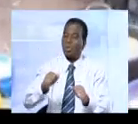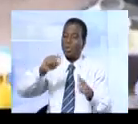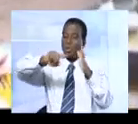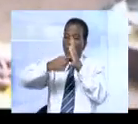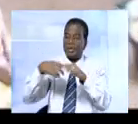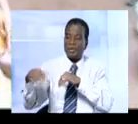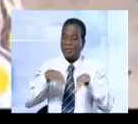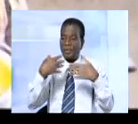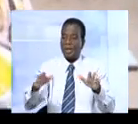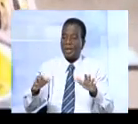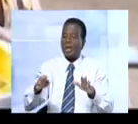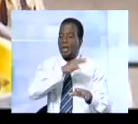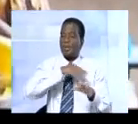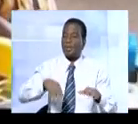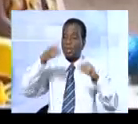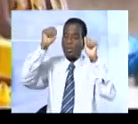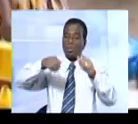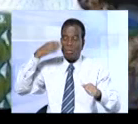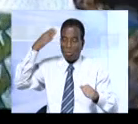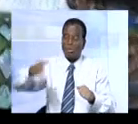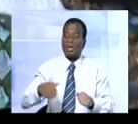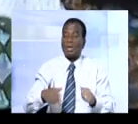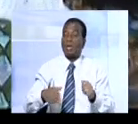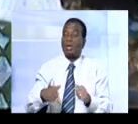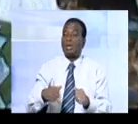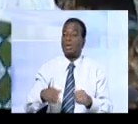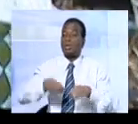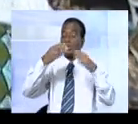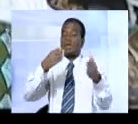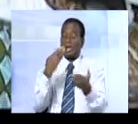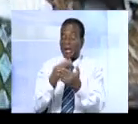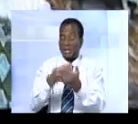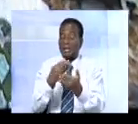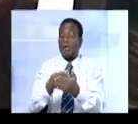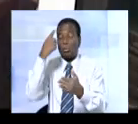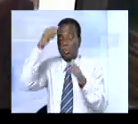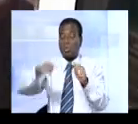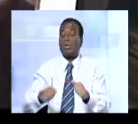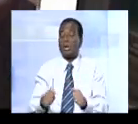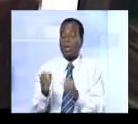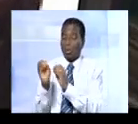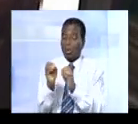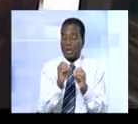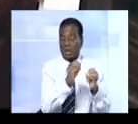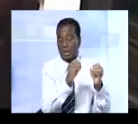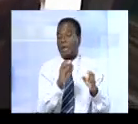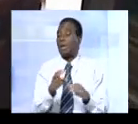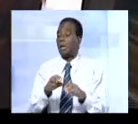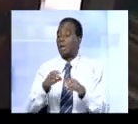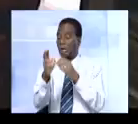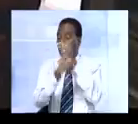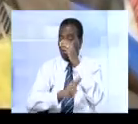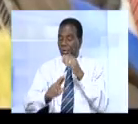cela fait, la mairie pourra booster ses recettes qui sont actuellement d'environ 300 000 francs CFA avec près d'une dizaine